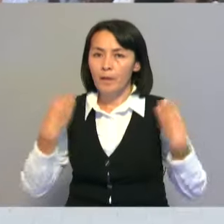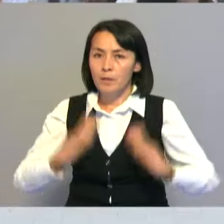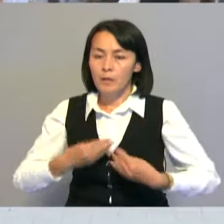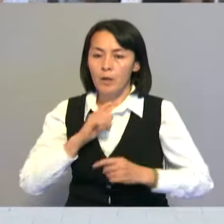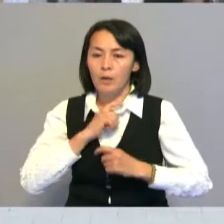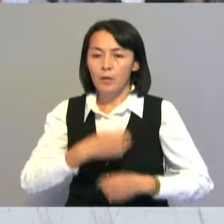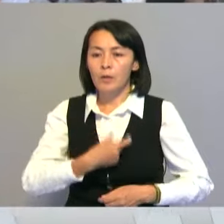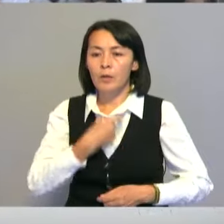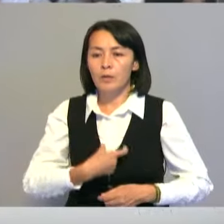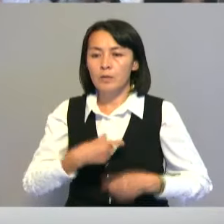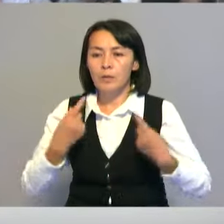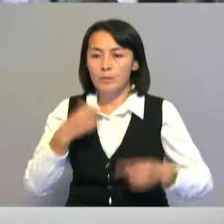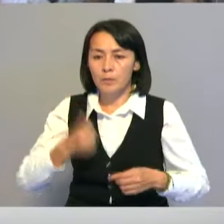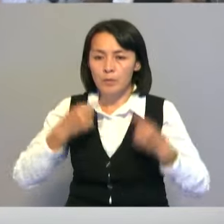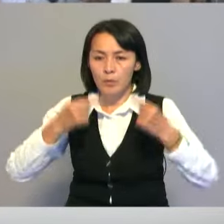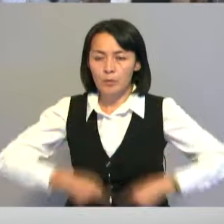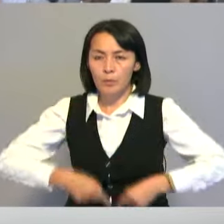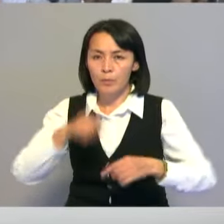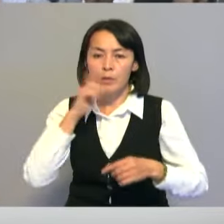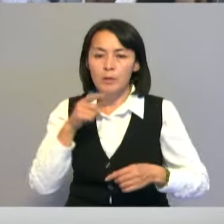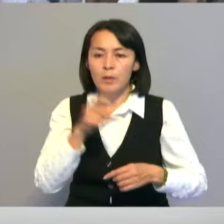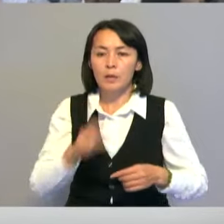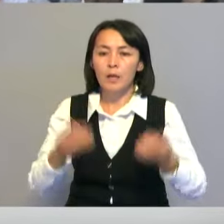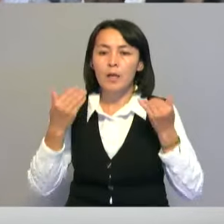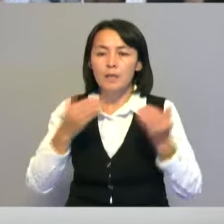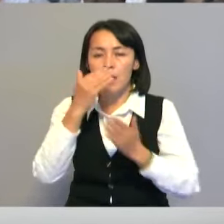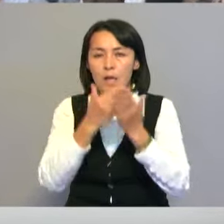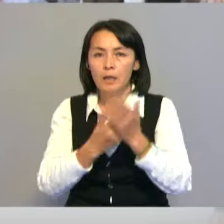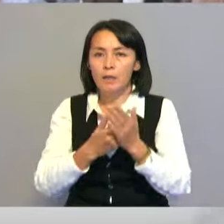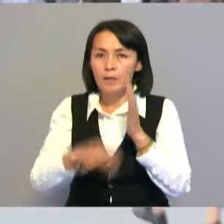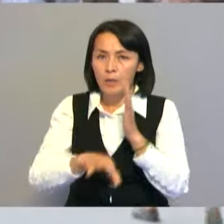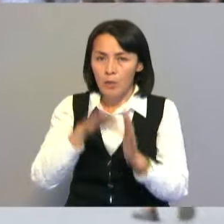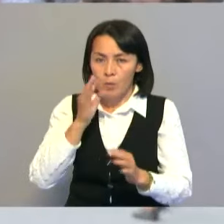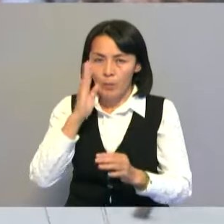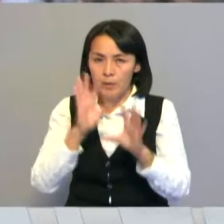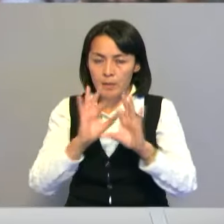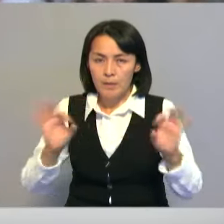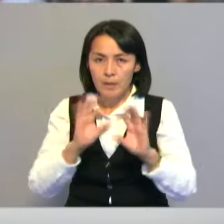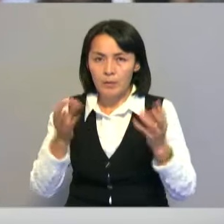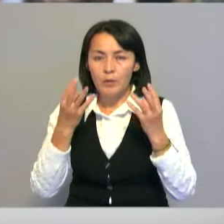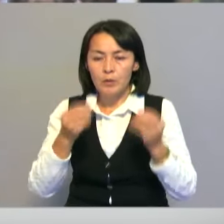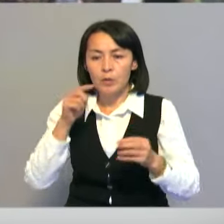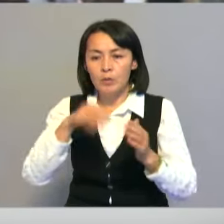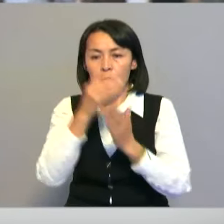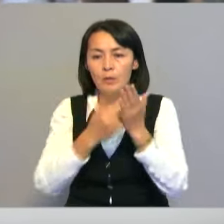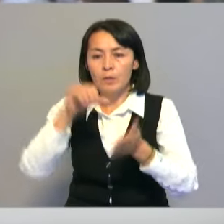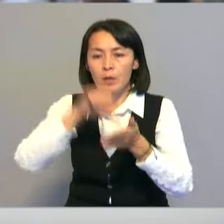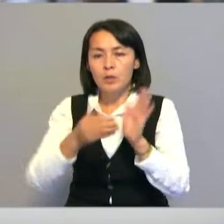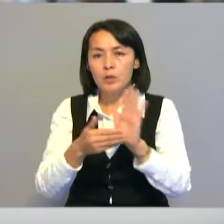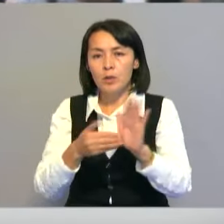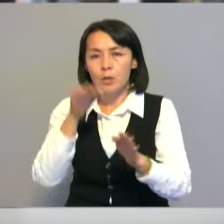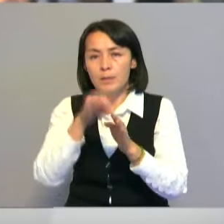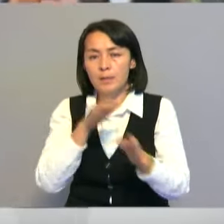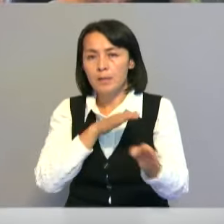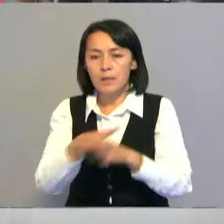бағанағы белсенді жастармен емес, белсенділігі төмен жастардың арасында жалпы осы референдумның болатынын насихаттау және сол референдумға қатысуға шақыру